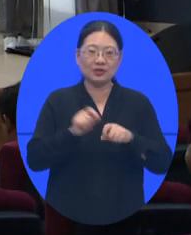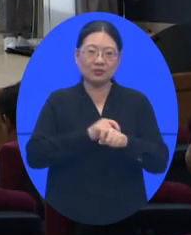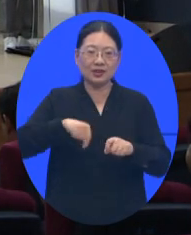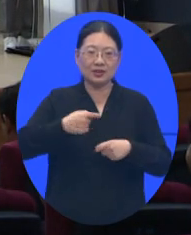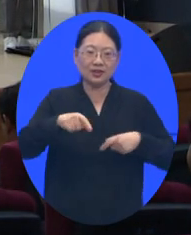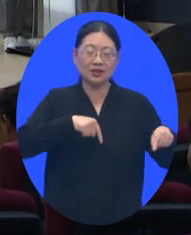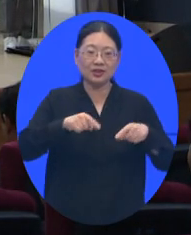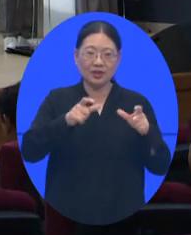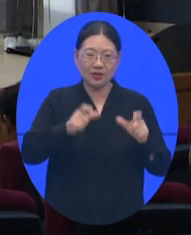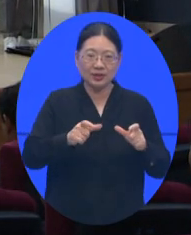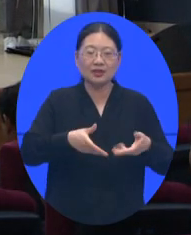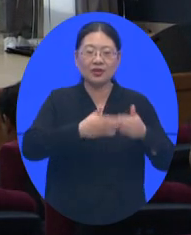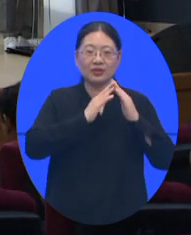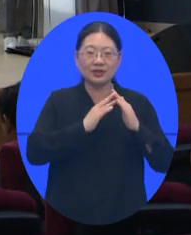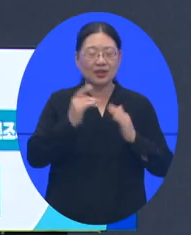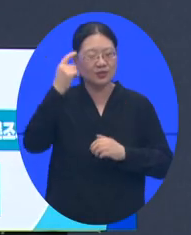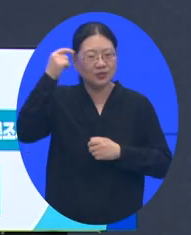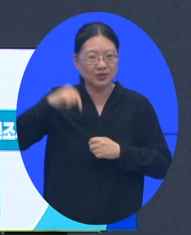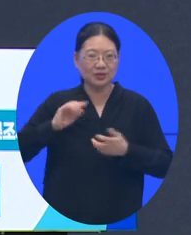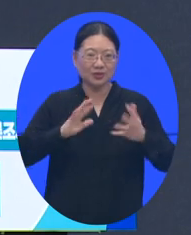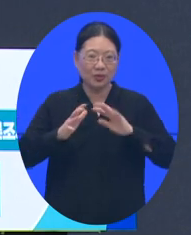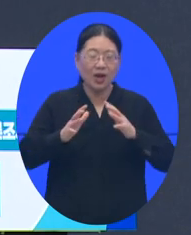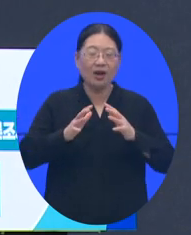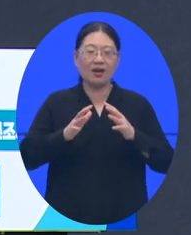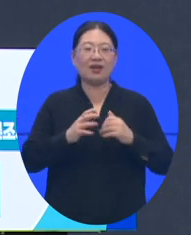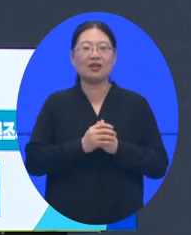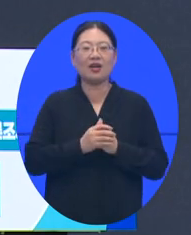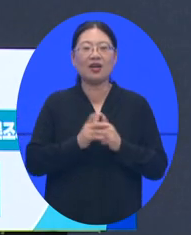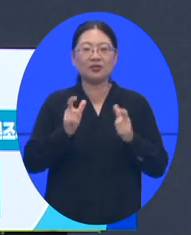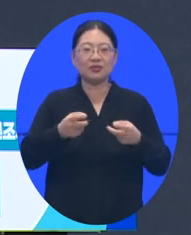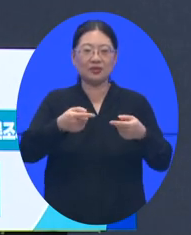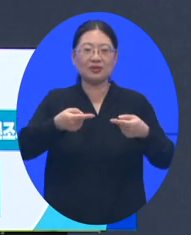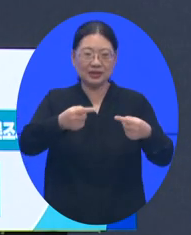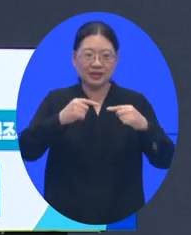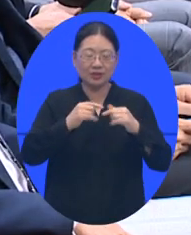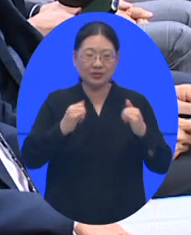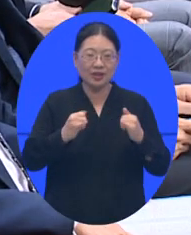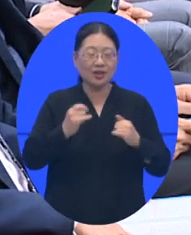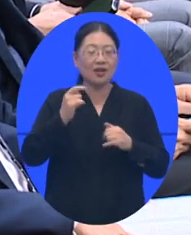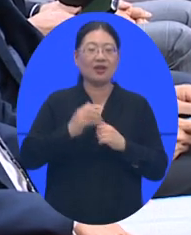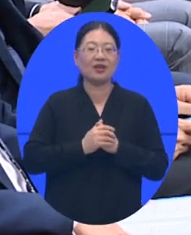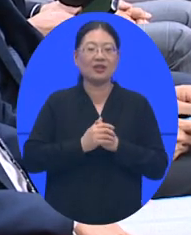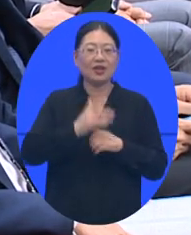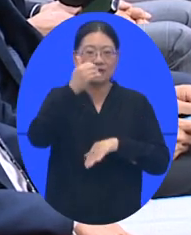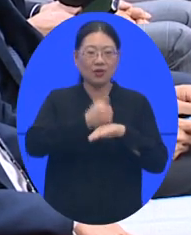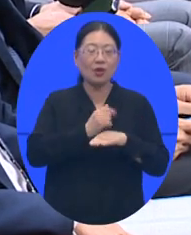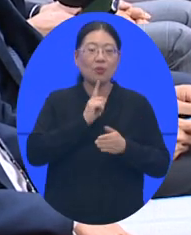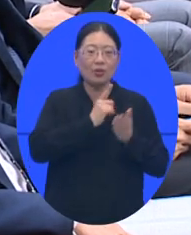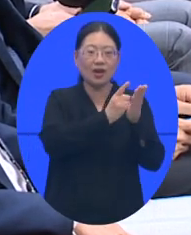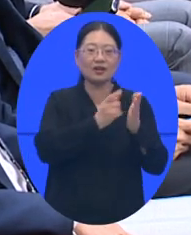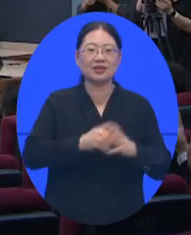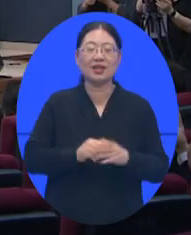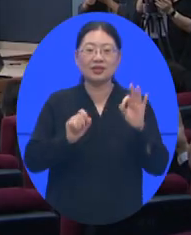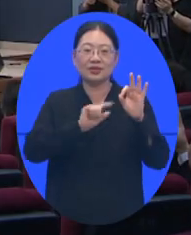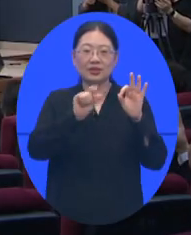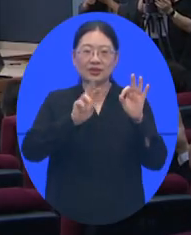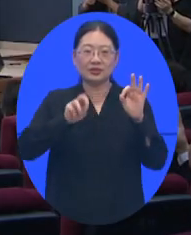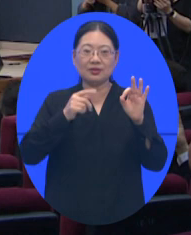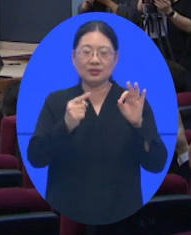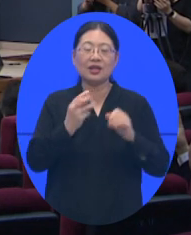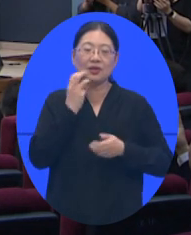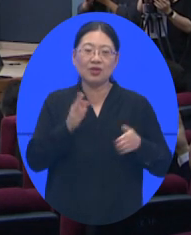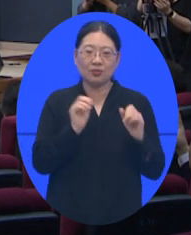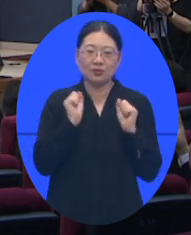경기도가 경기북부특별자치도 설치 도민참여형 수기공론조사에 대한 결과보고회를 10월 31일 경기도청 북부청사